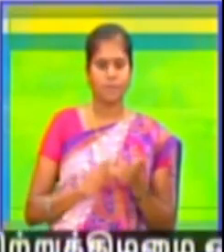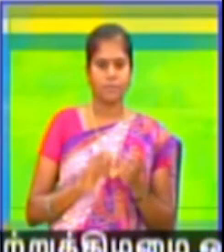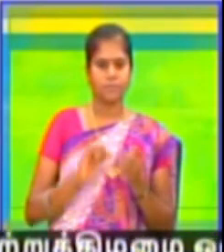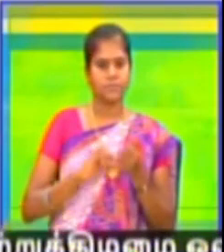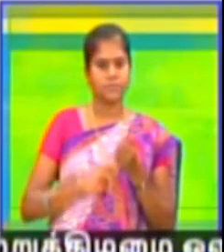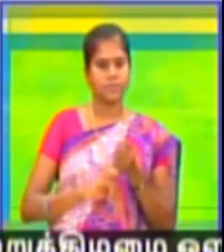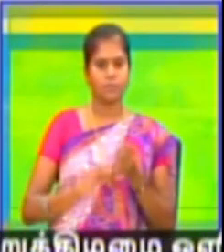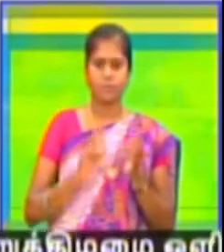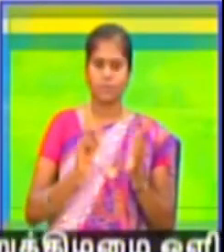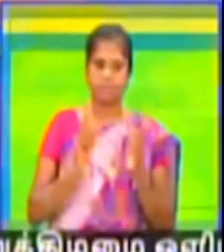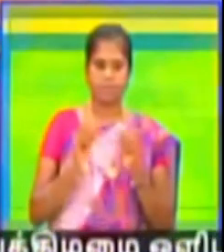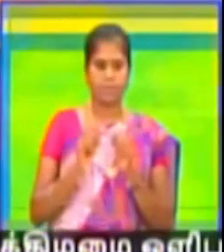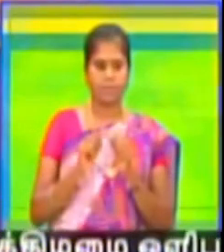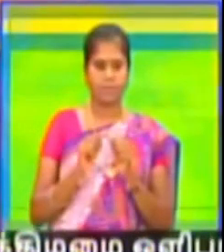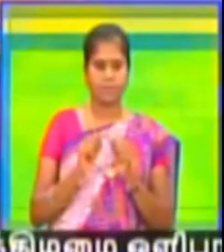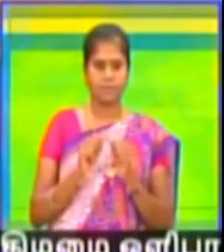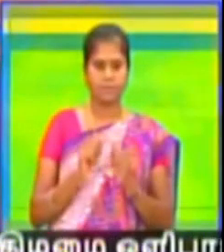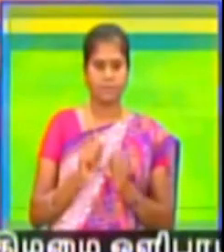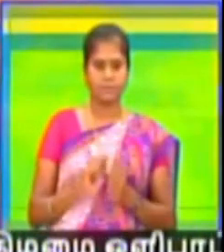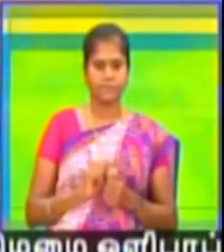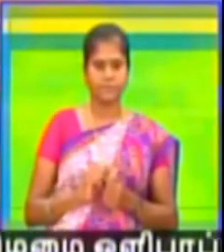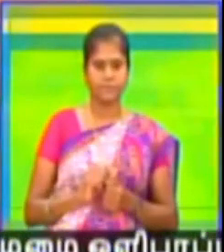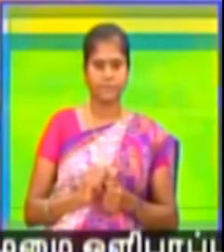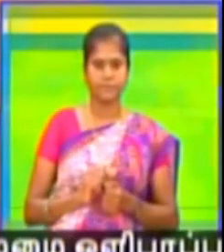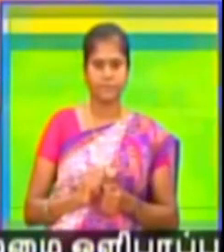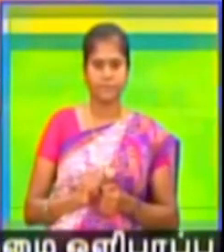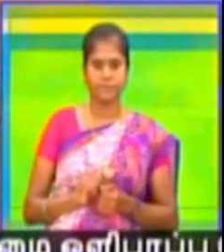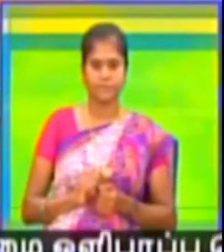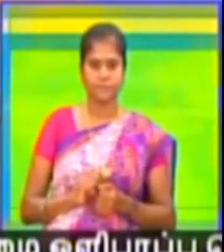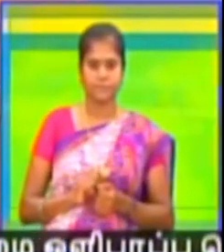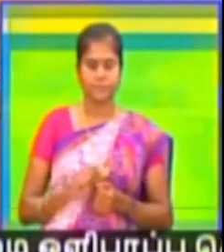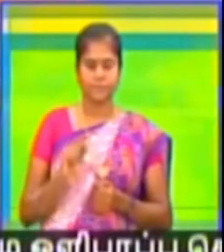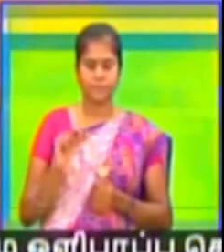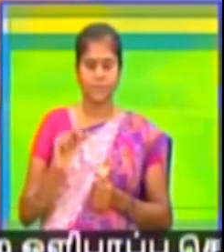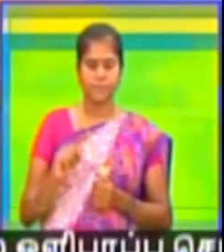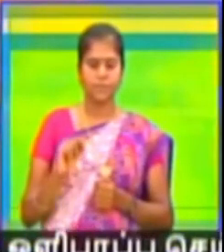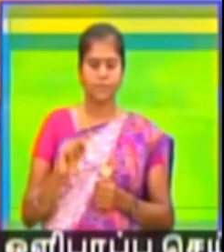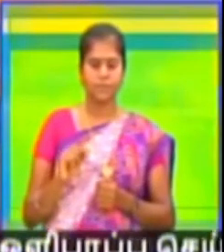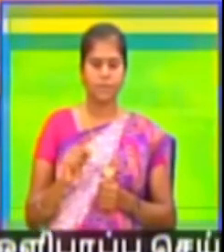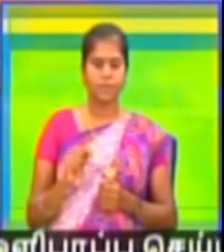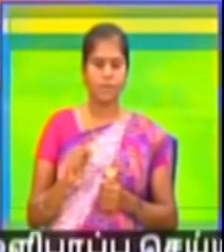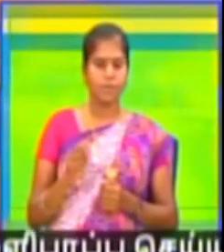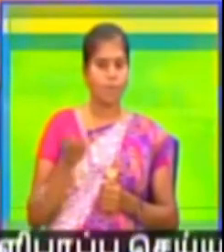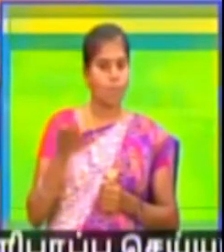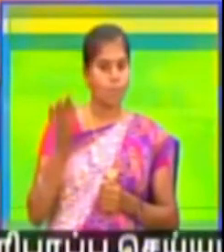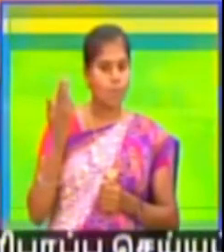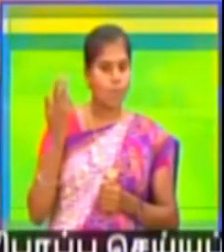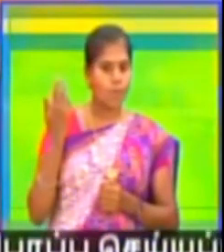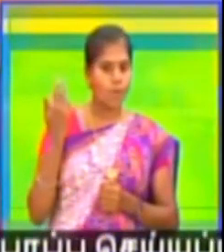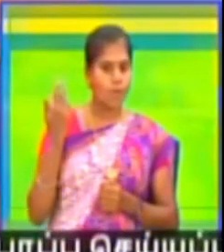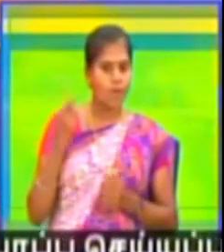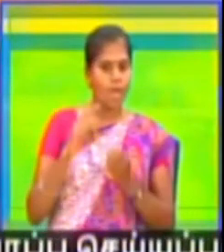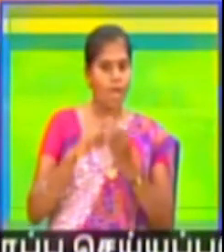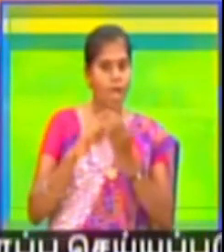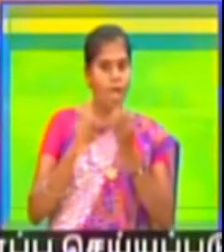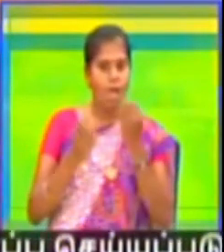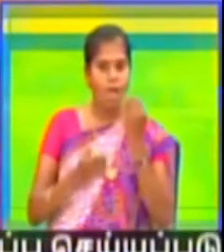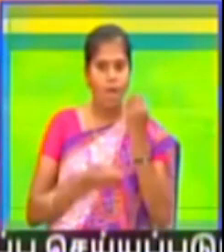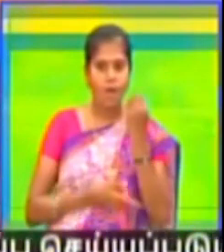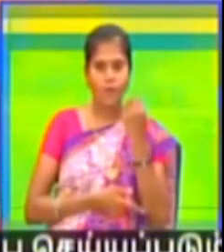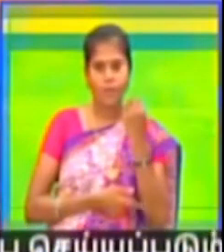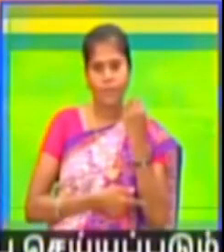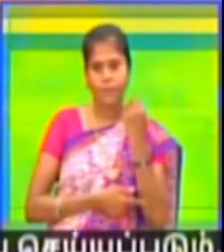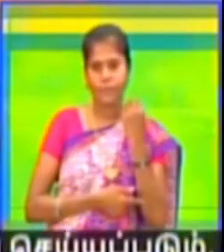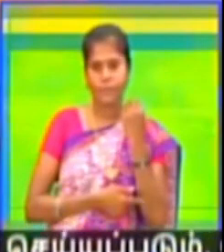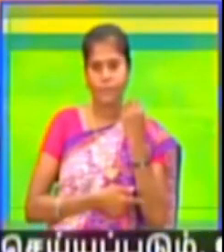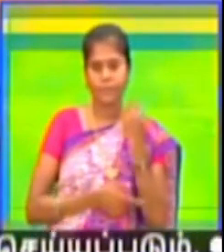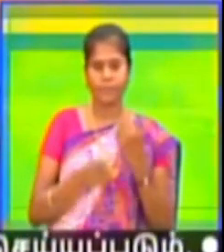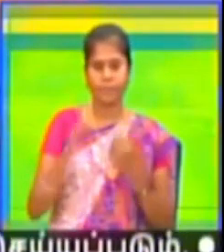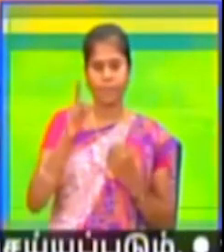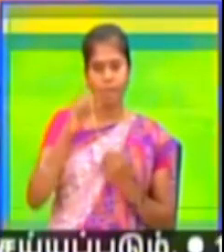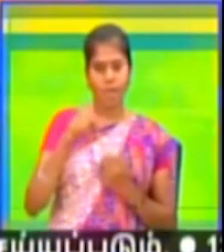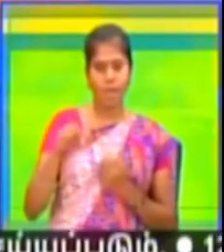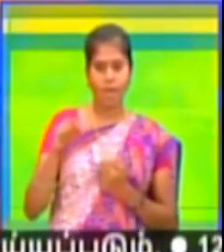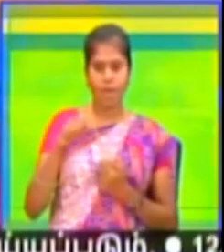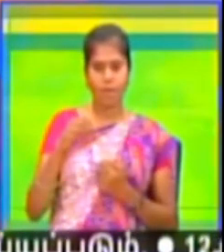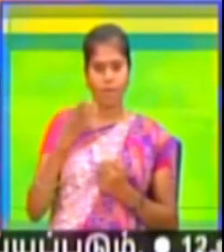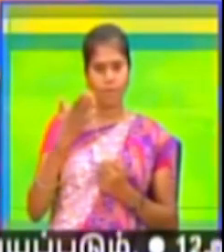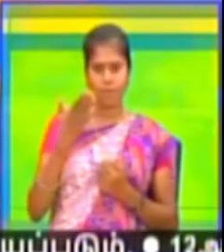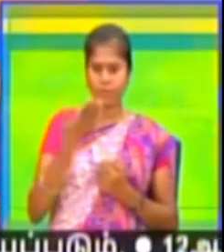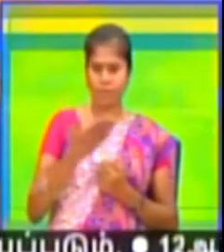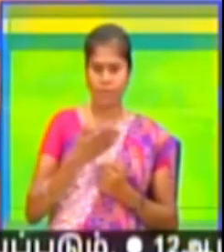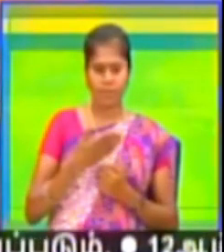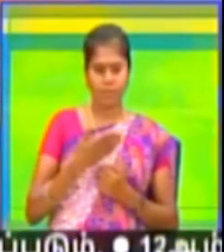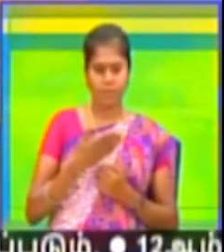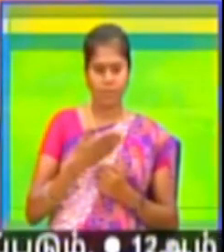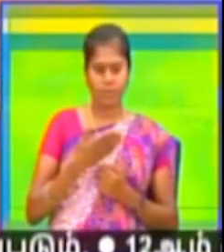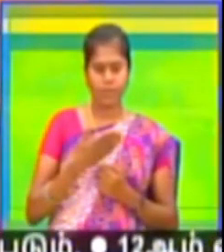அமெரிக்கா. இதில் நாம் சென்ற ஆண்டு, அதாவது 6ஆம் வகுப்பில்